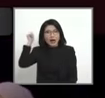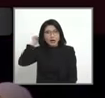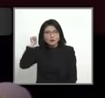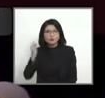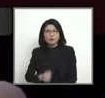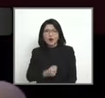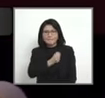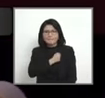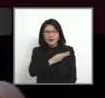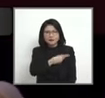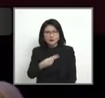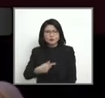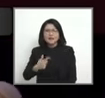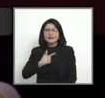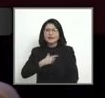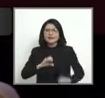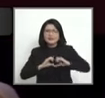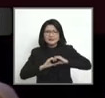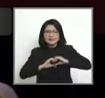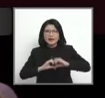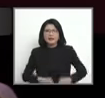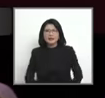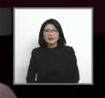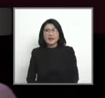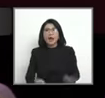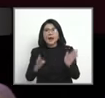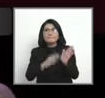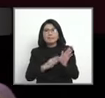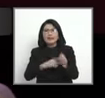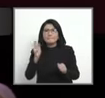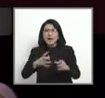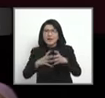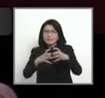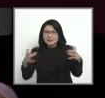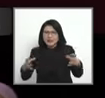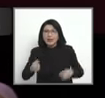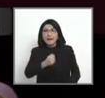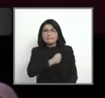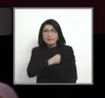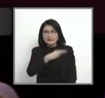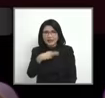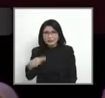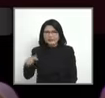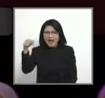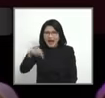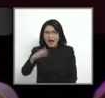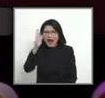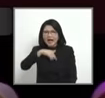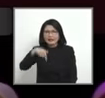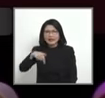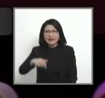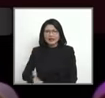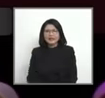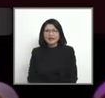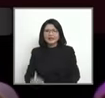menyayangi negara yang membereskan ketimpangan Kenapa begitu Iya e yang ditawarkan Eh Pak Anis malam ini itu tidak hanya